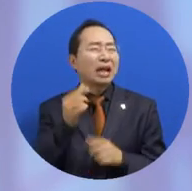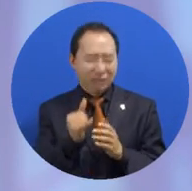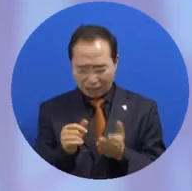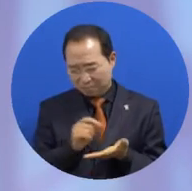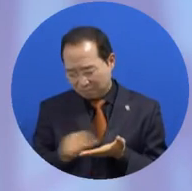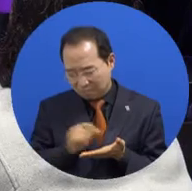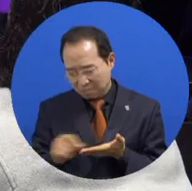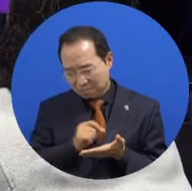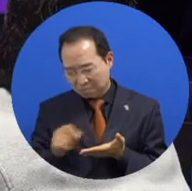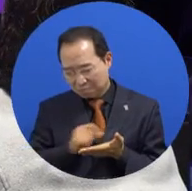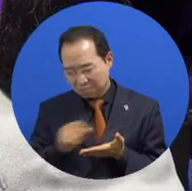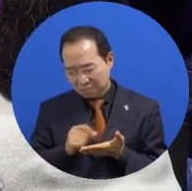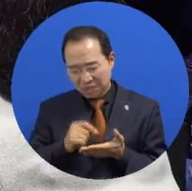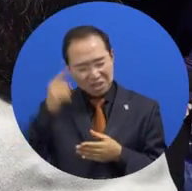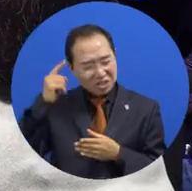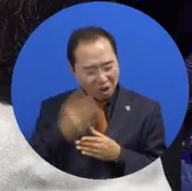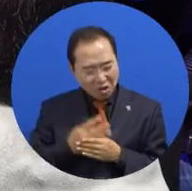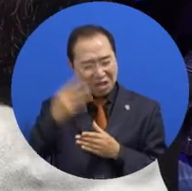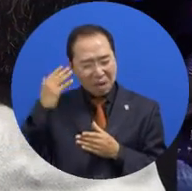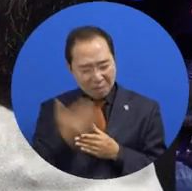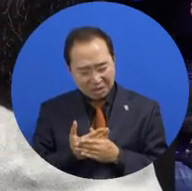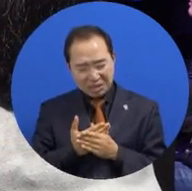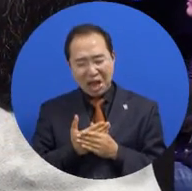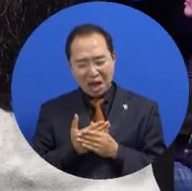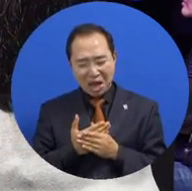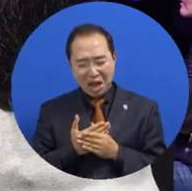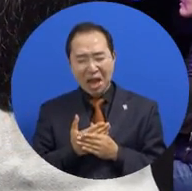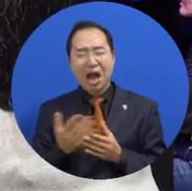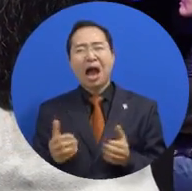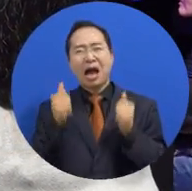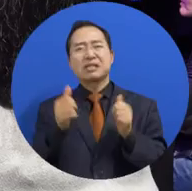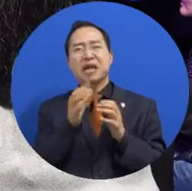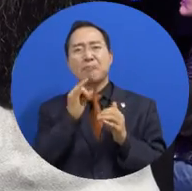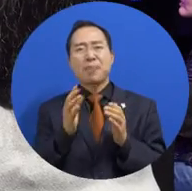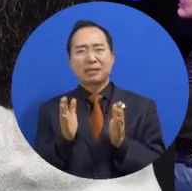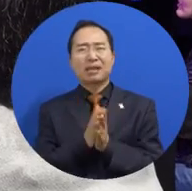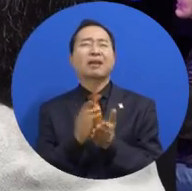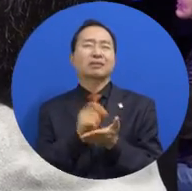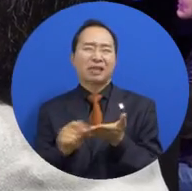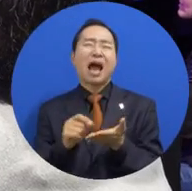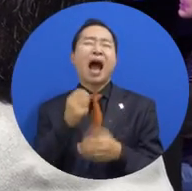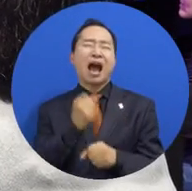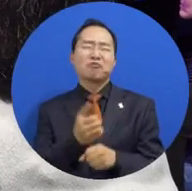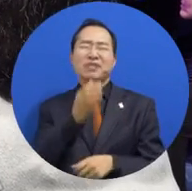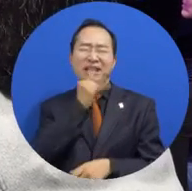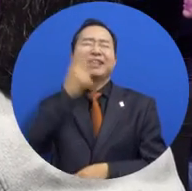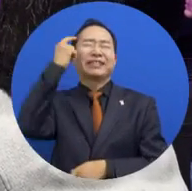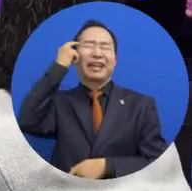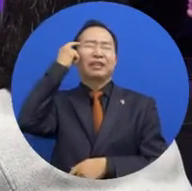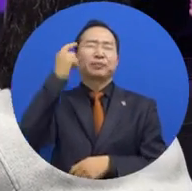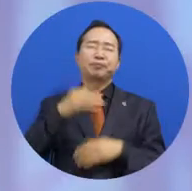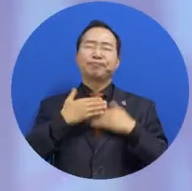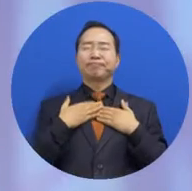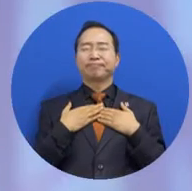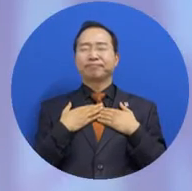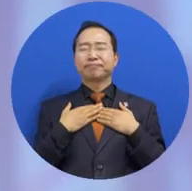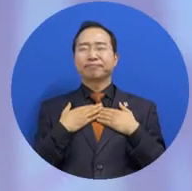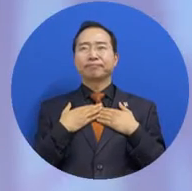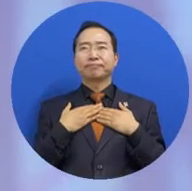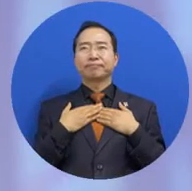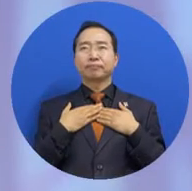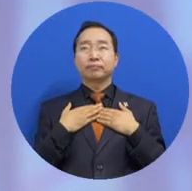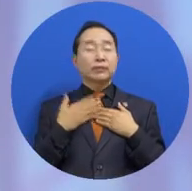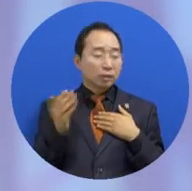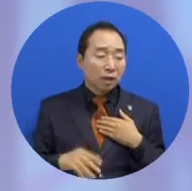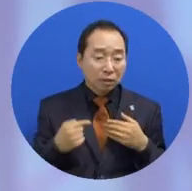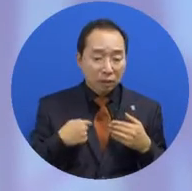또 석사 박사 학위를 그 연마한 사람들만 하고 이렇게 생각을 했어요. 저는 이제